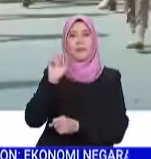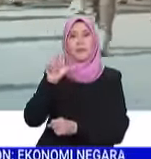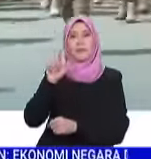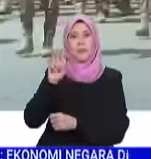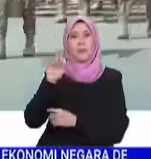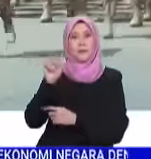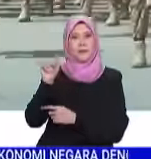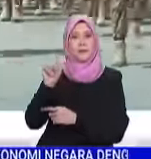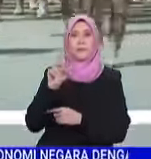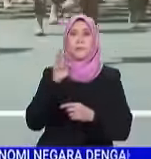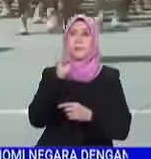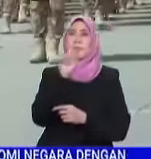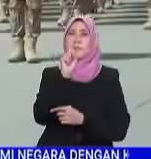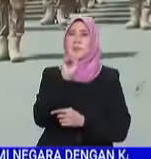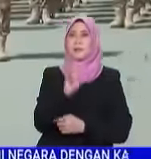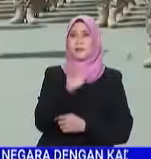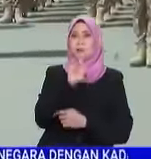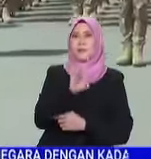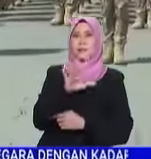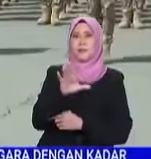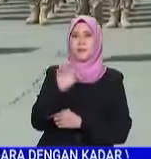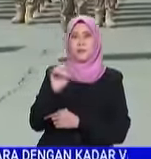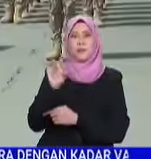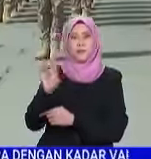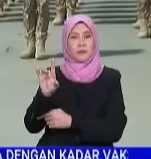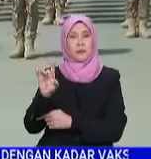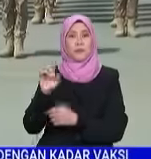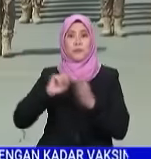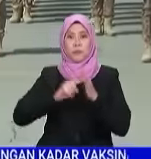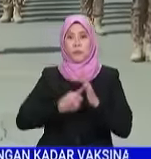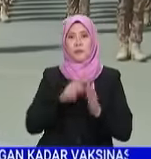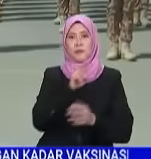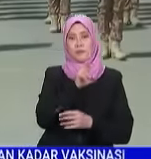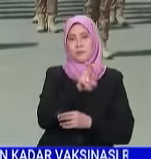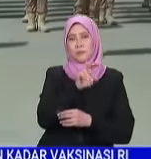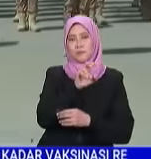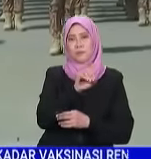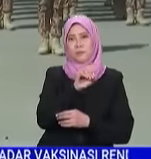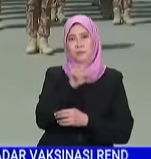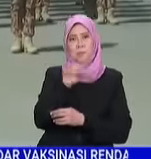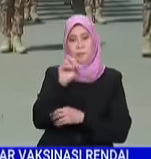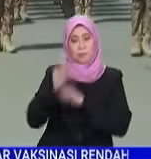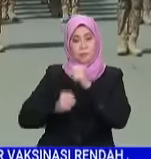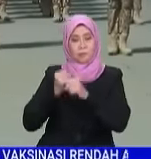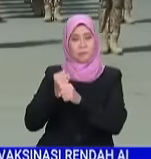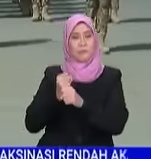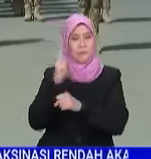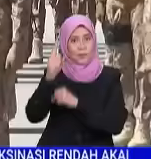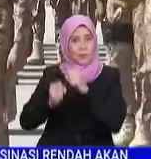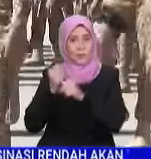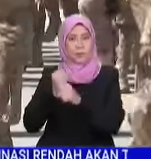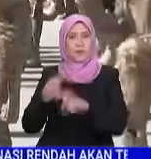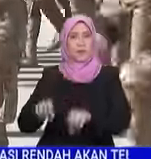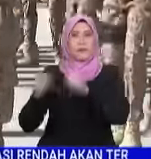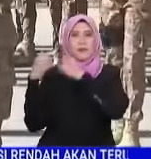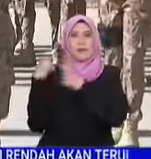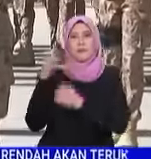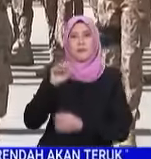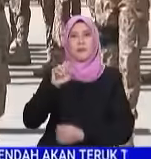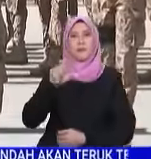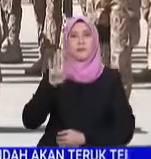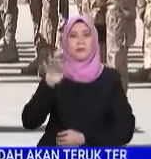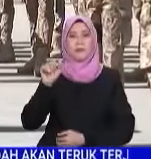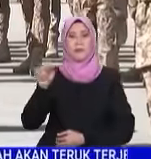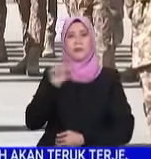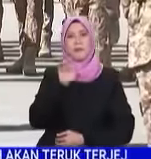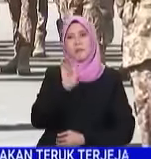misi malbat 8508 bermula pada 14 November 2020 selama setahun dan telah diambil alih oleh malbat